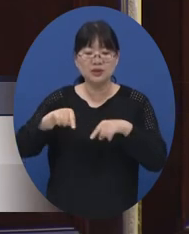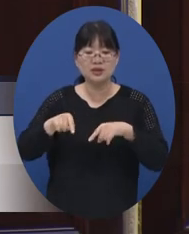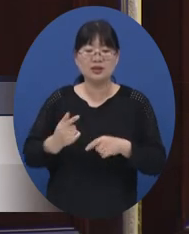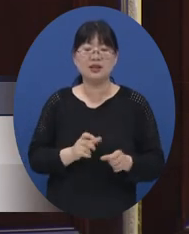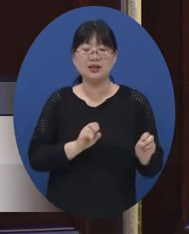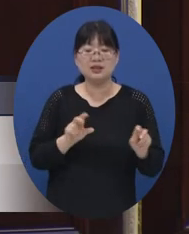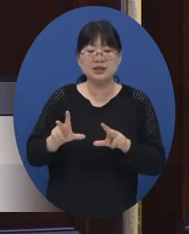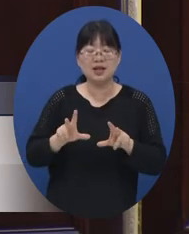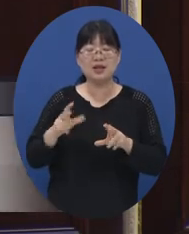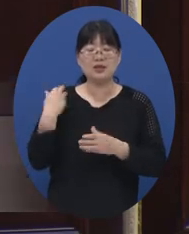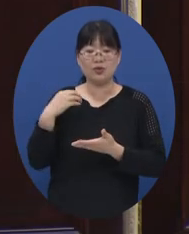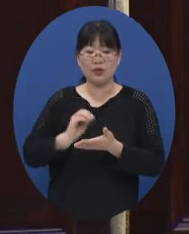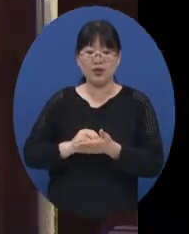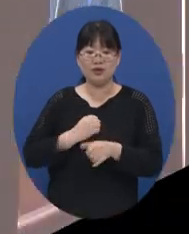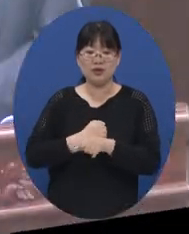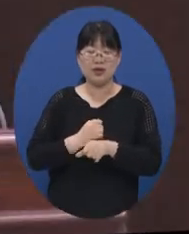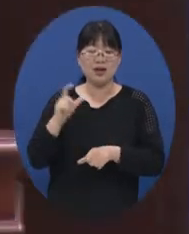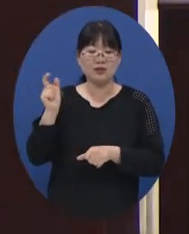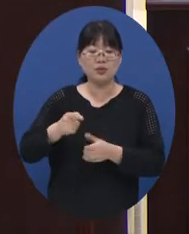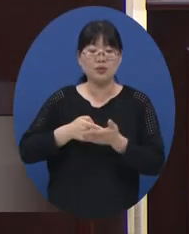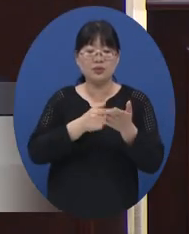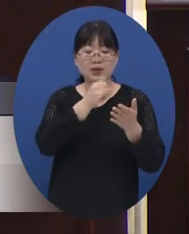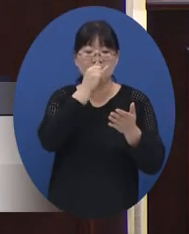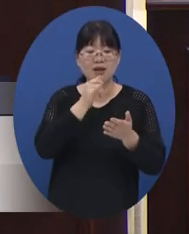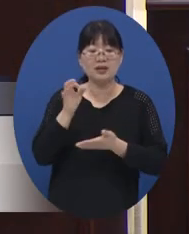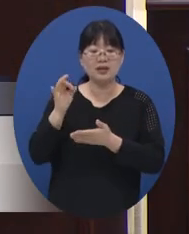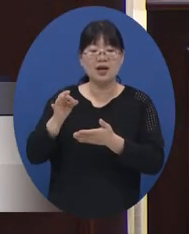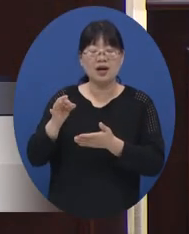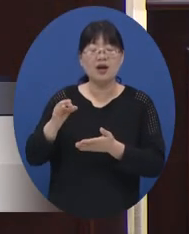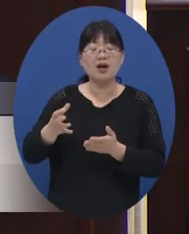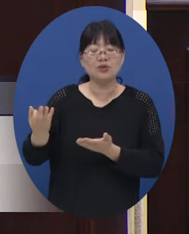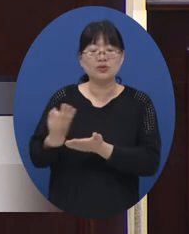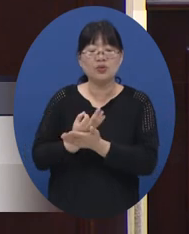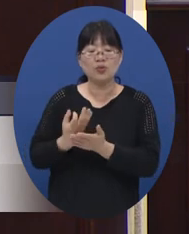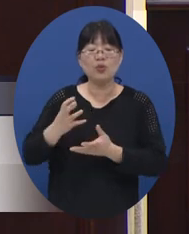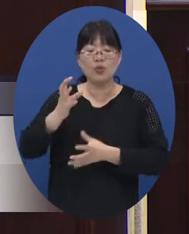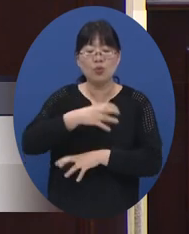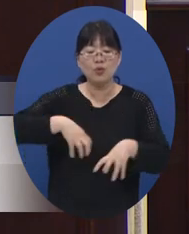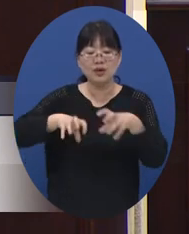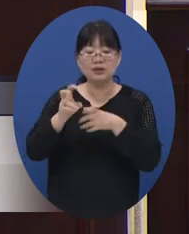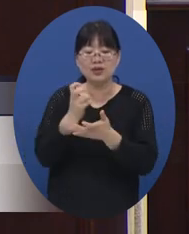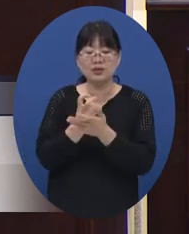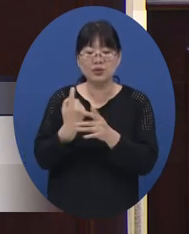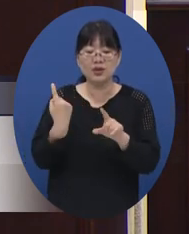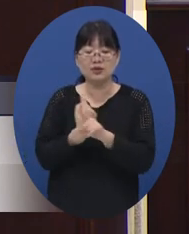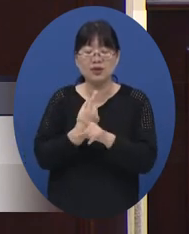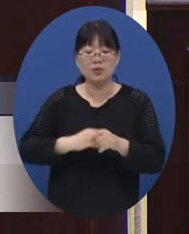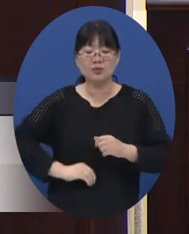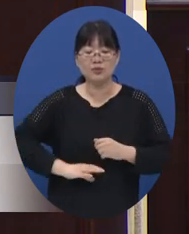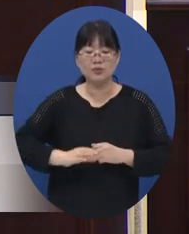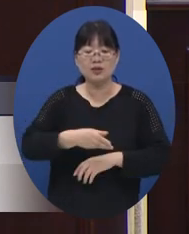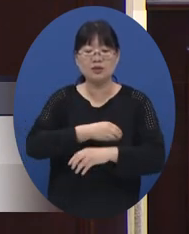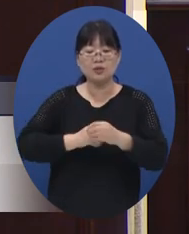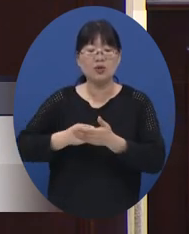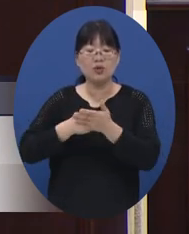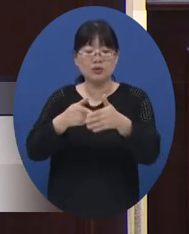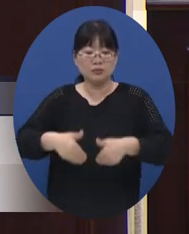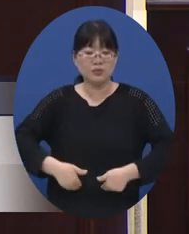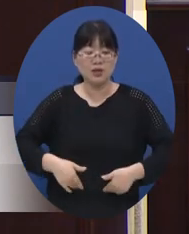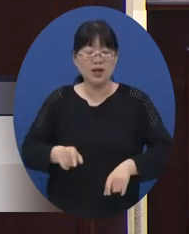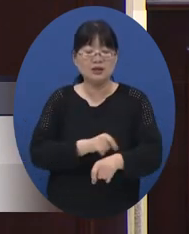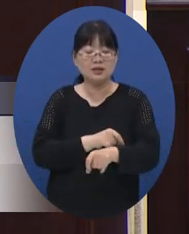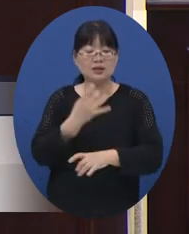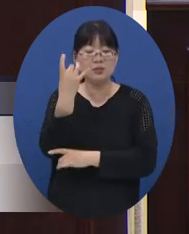철회할 것을 강력히 촉구합니다 재산의 소득 환산 제도개선을 복지부의 적극 거니 해야